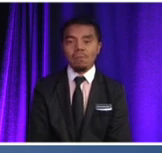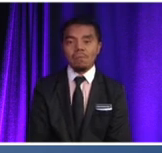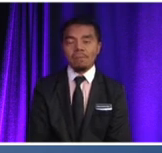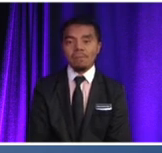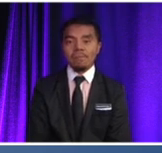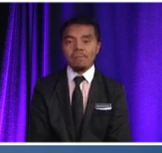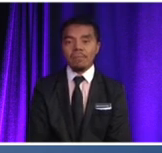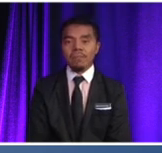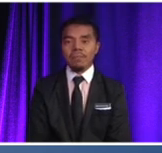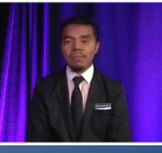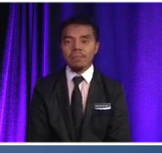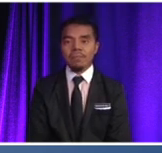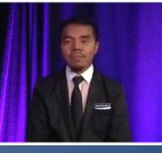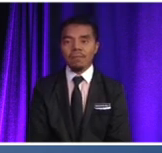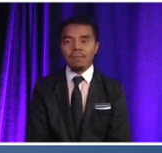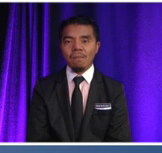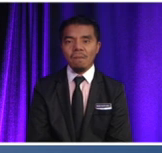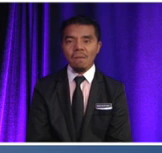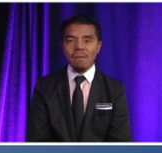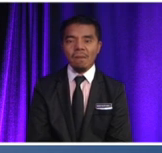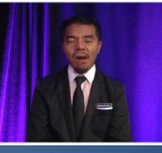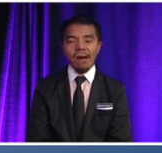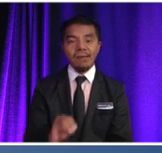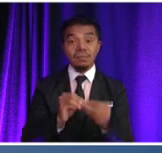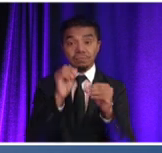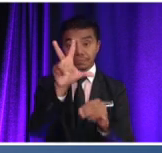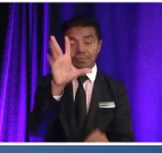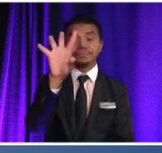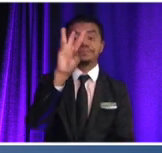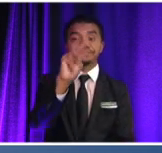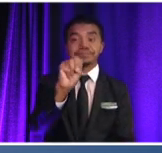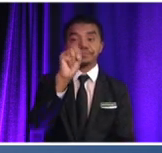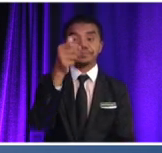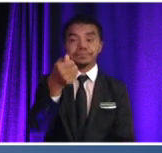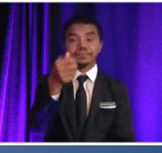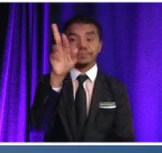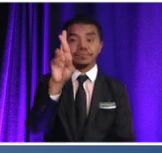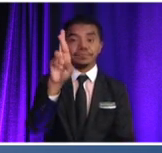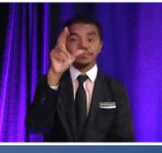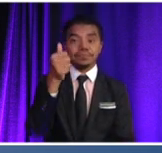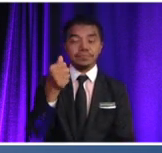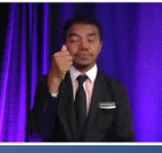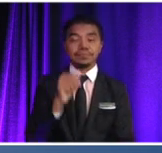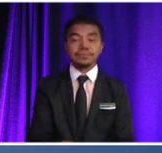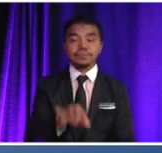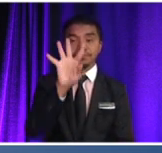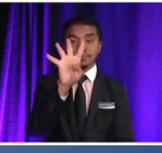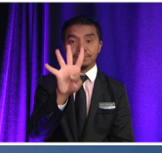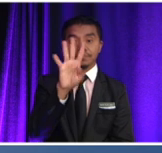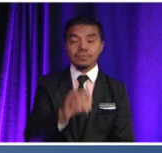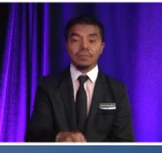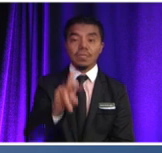yang seterusnya ialah marah majelis amanah rakyat keempat NPC